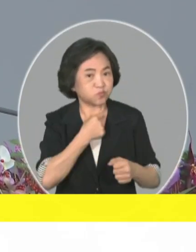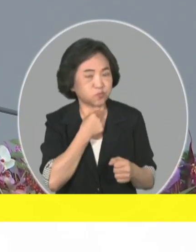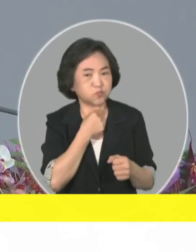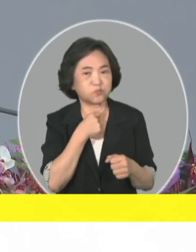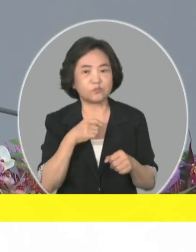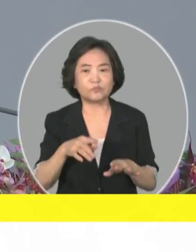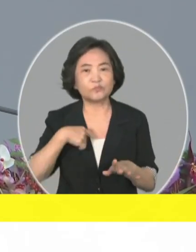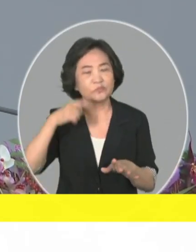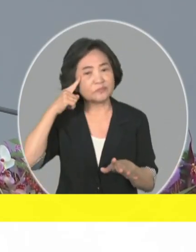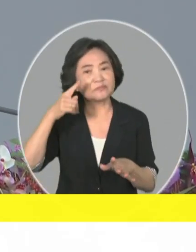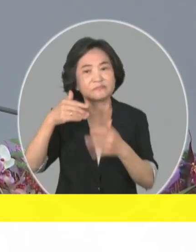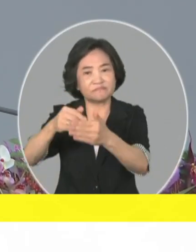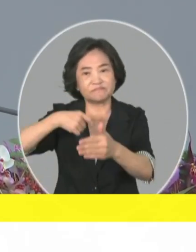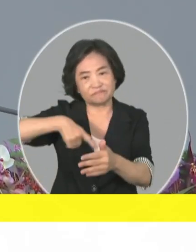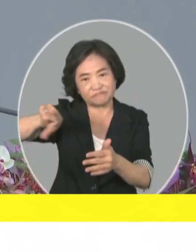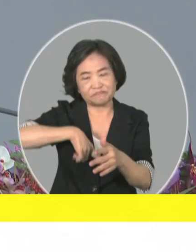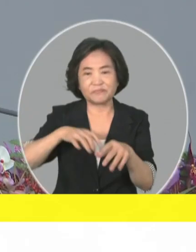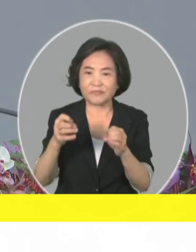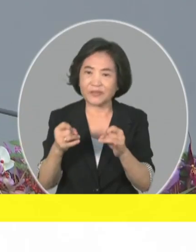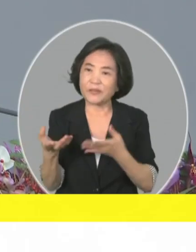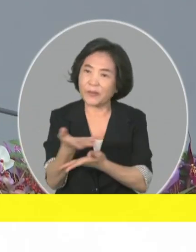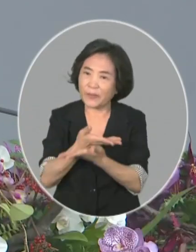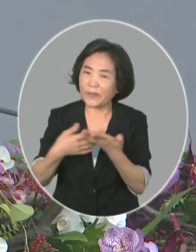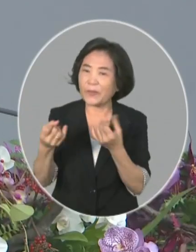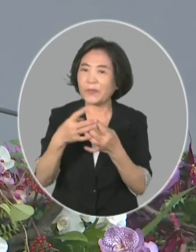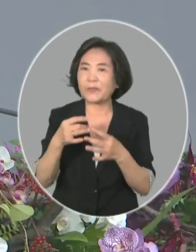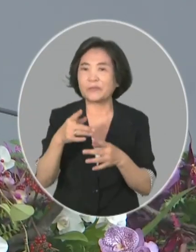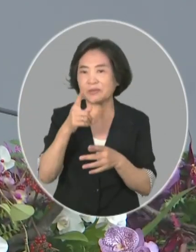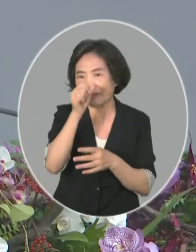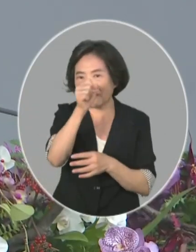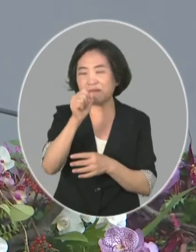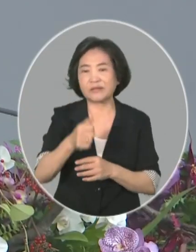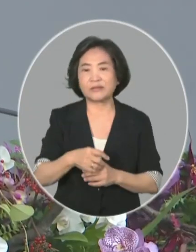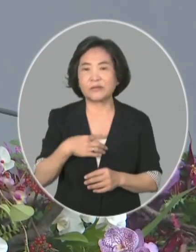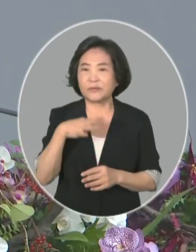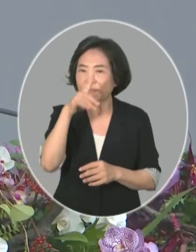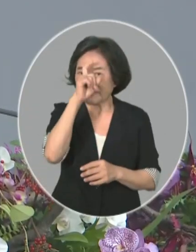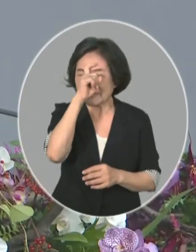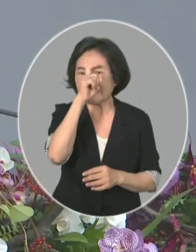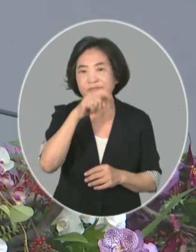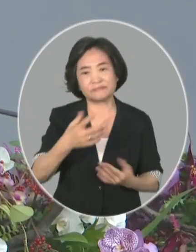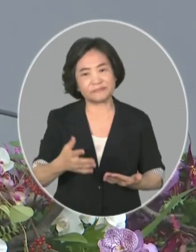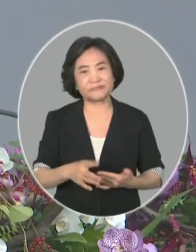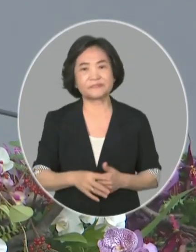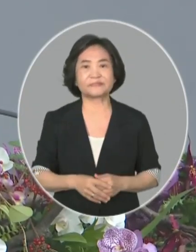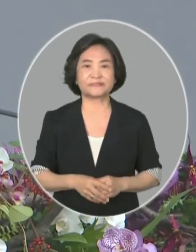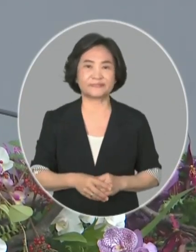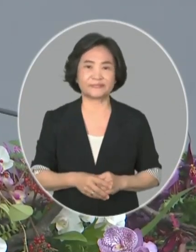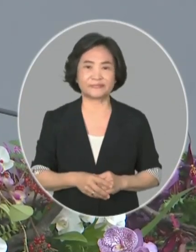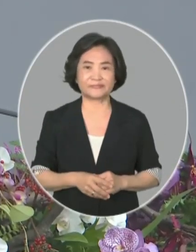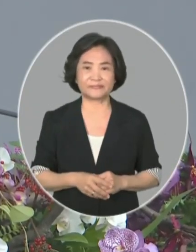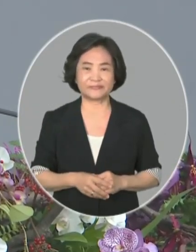两岸良性互动的根本。我们期待。